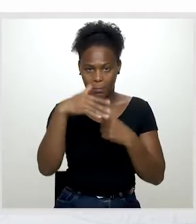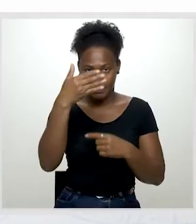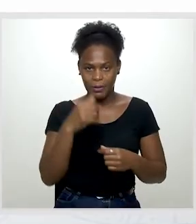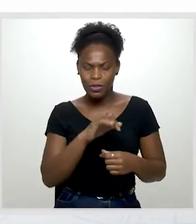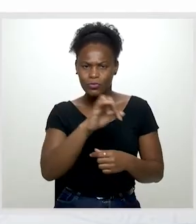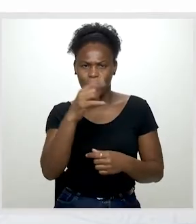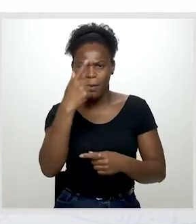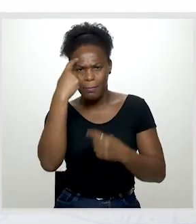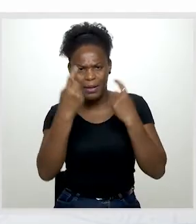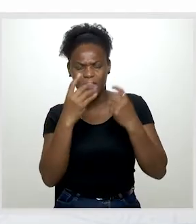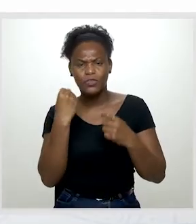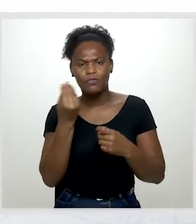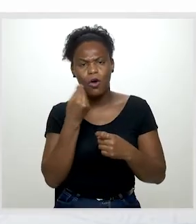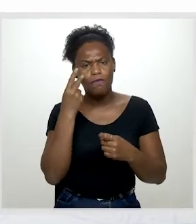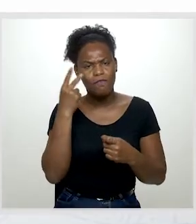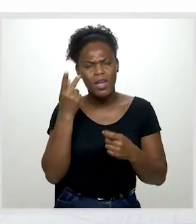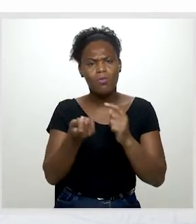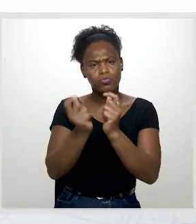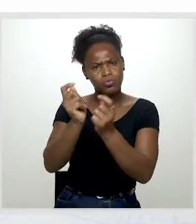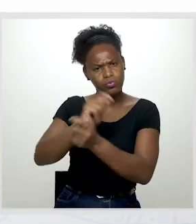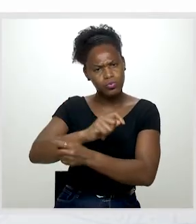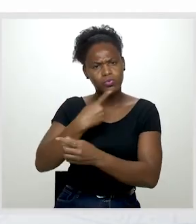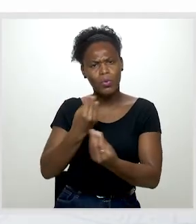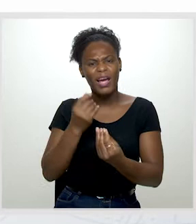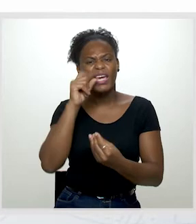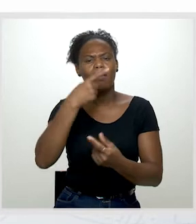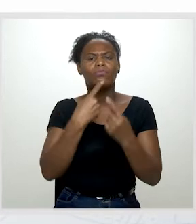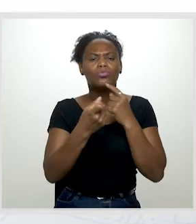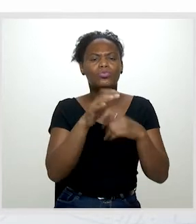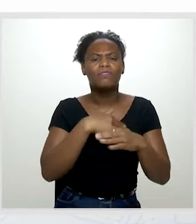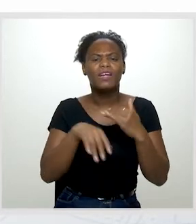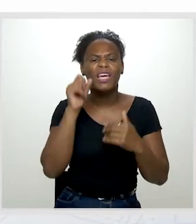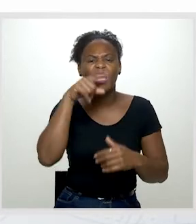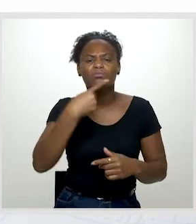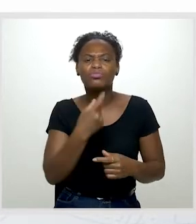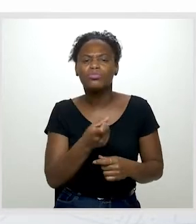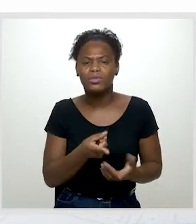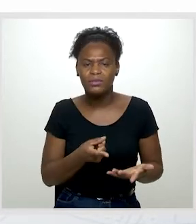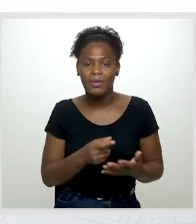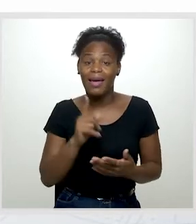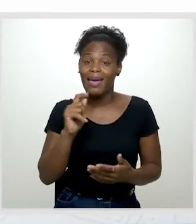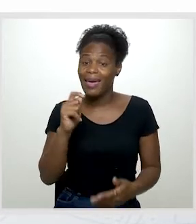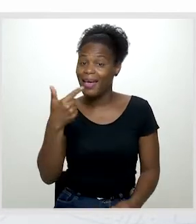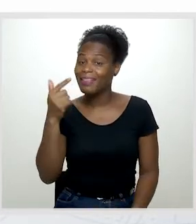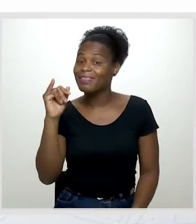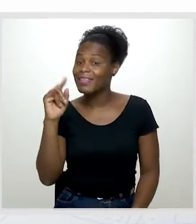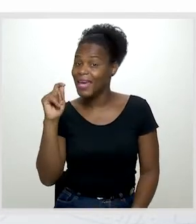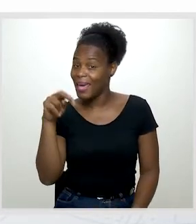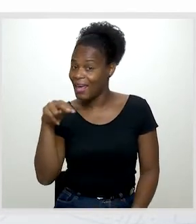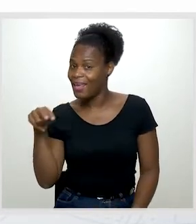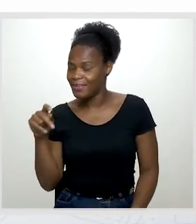question. Vous pensez que la vie des jeunes a beaucoup changé? Qui a posé cette question? Étienne. Très